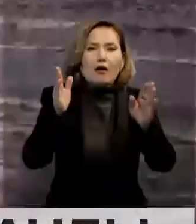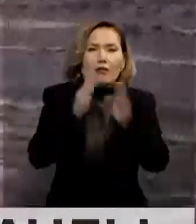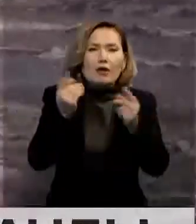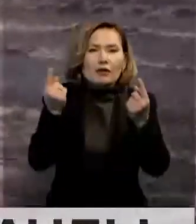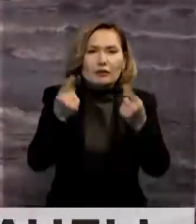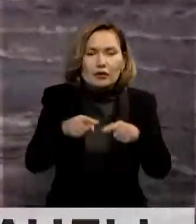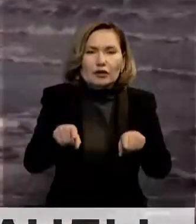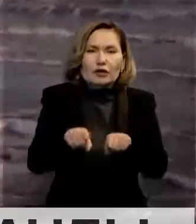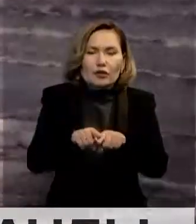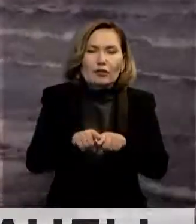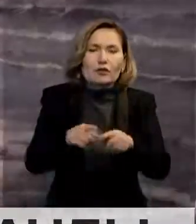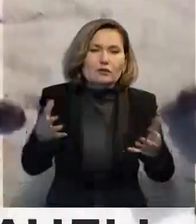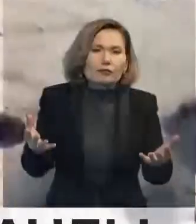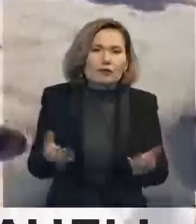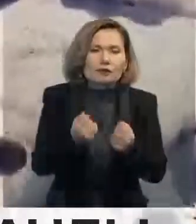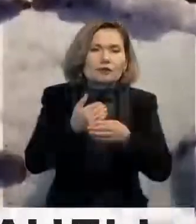белсенді атсалысатынын жеткізді.